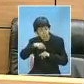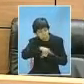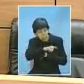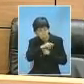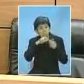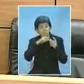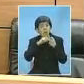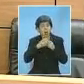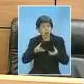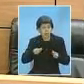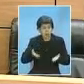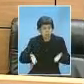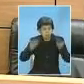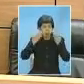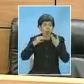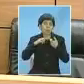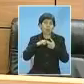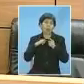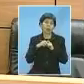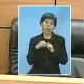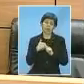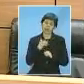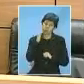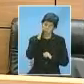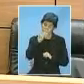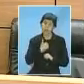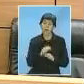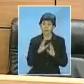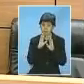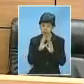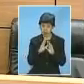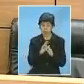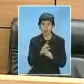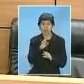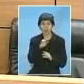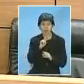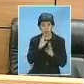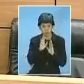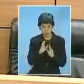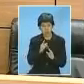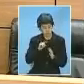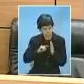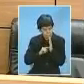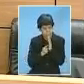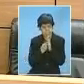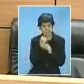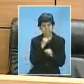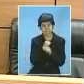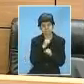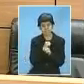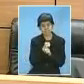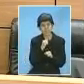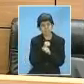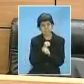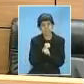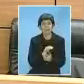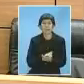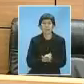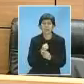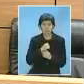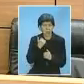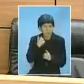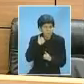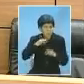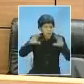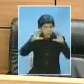ติดปัญหาในการเวรคืนแบบนี้อีกในอนาคตครับก็ฝากเรียนท่านรัฐมนตรีไว้นะครับวันนี้ท่านต้องเริ่มแล้วก็เร่งครับได้ข่าวมา